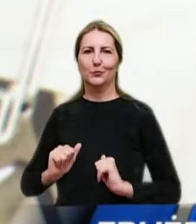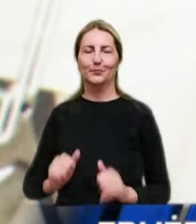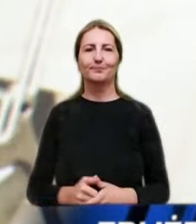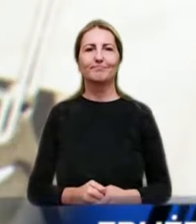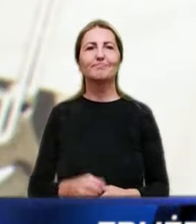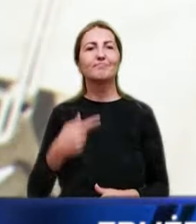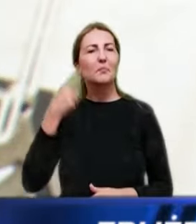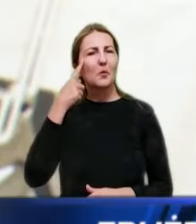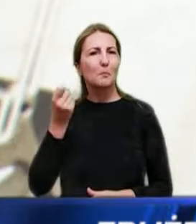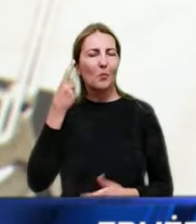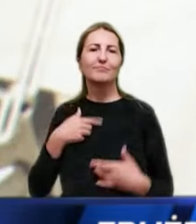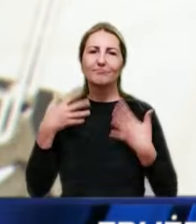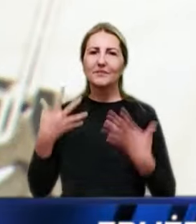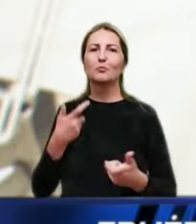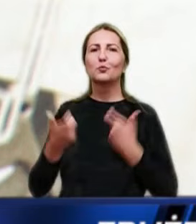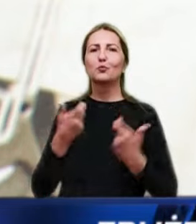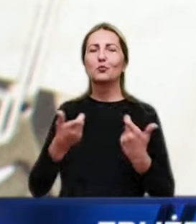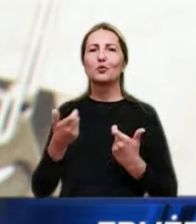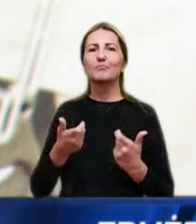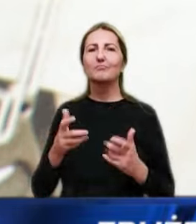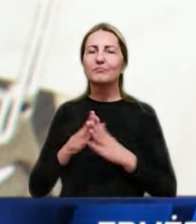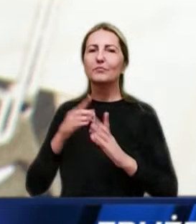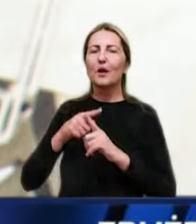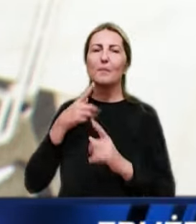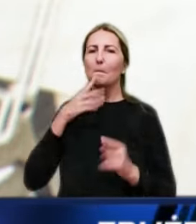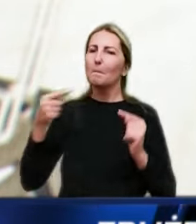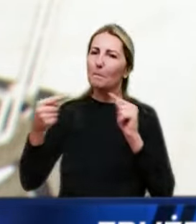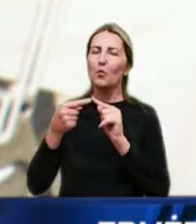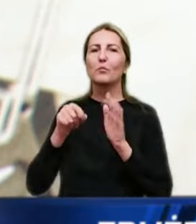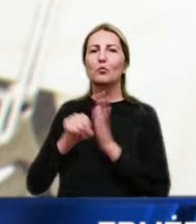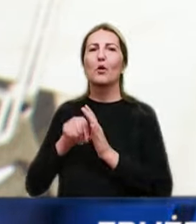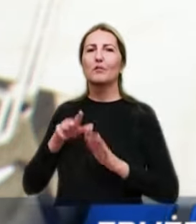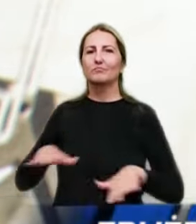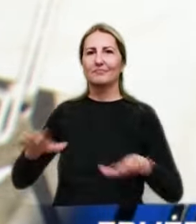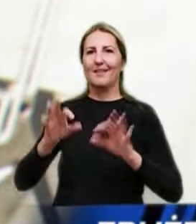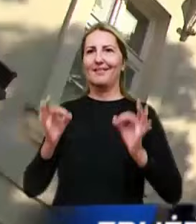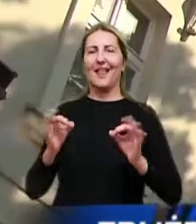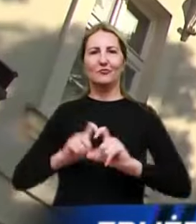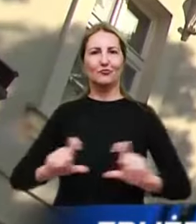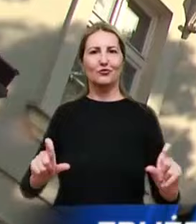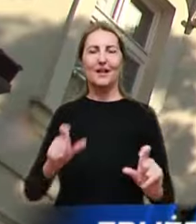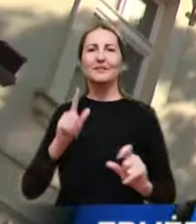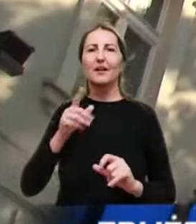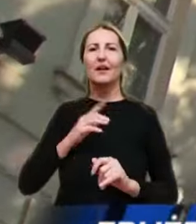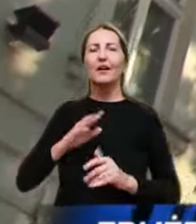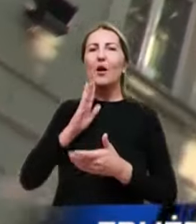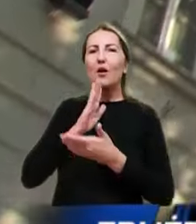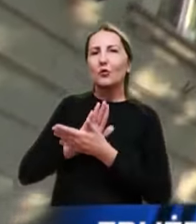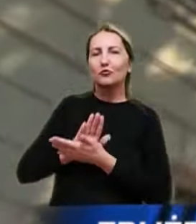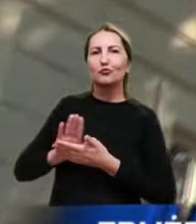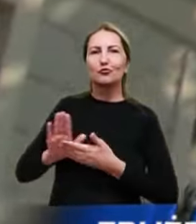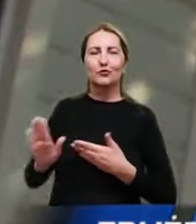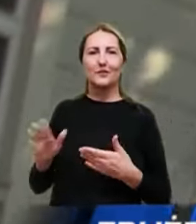że chcemy zrobić taką parafię na czasy współczesne, a więc parafię ekologiczną, nieemisyjną. Zamieściliśmy 120